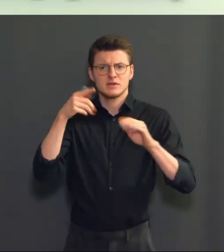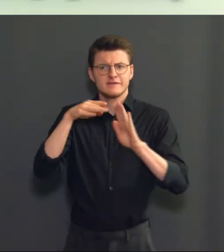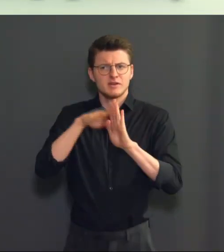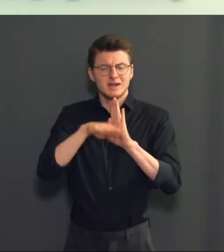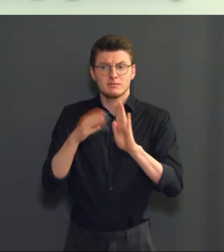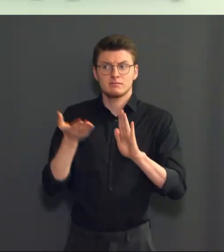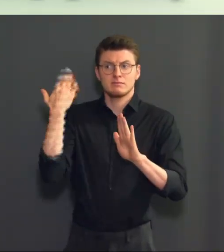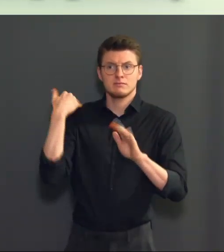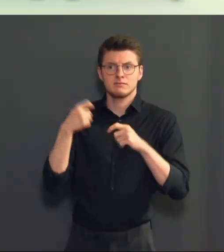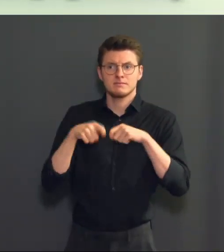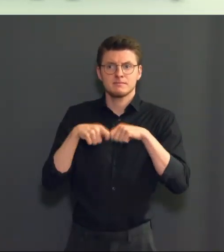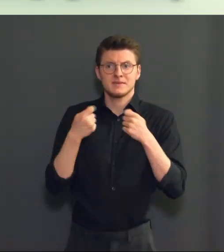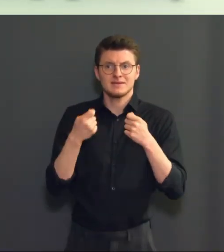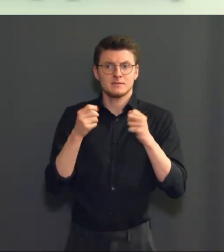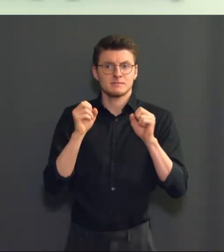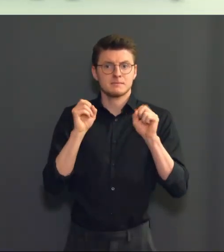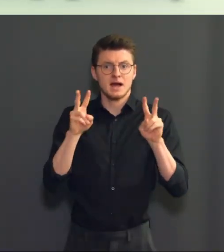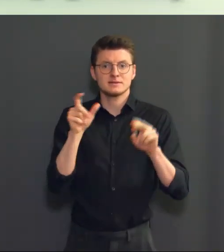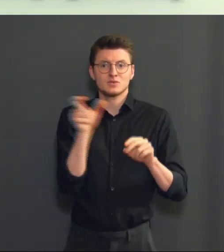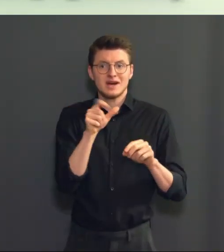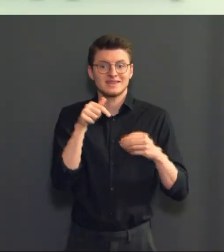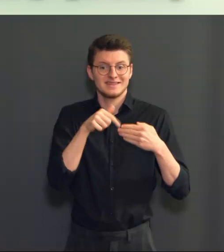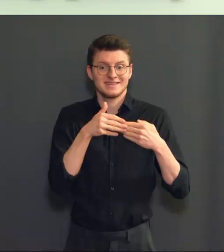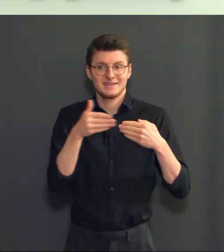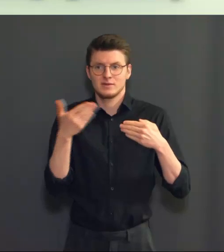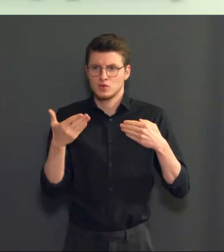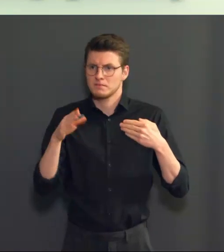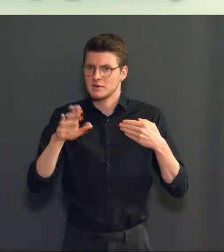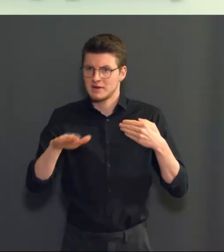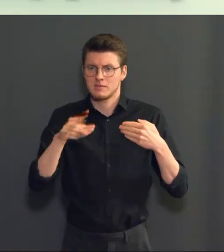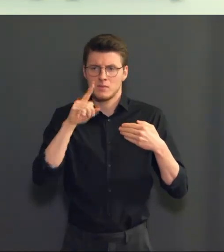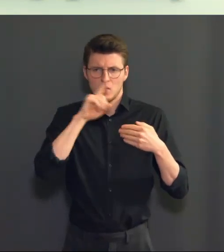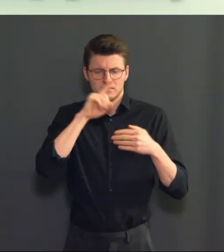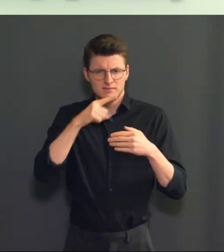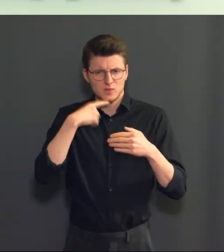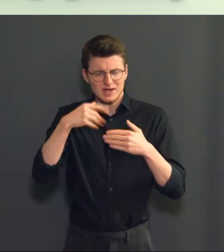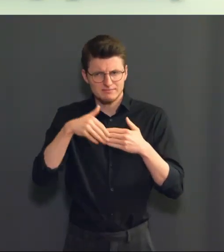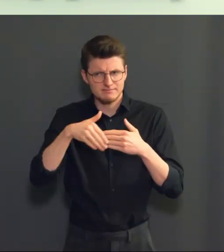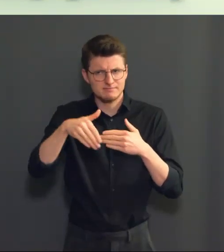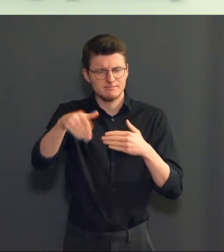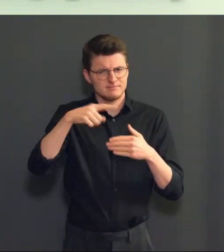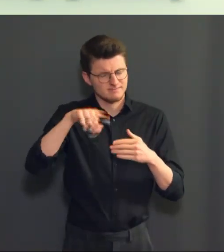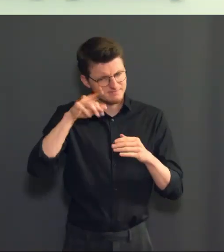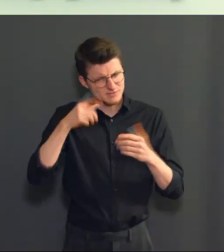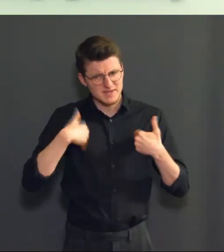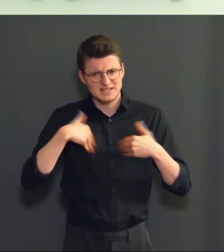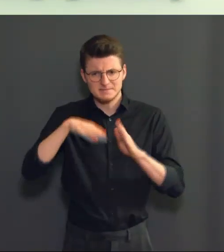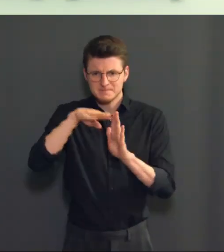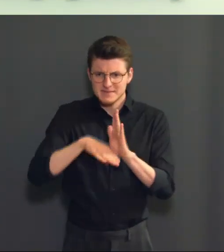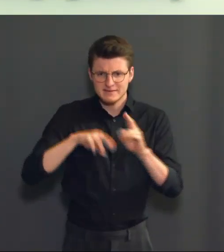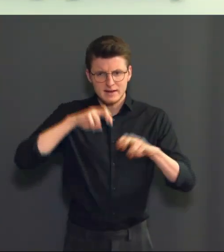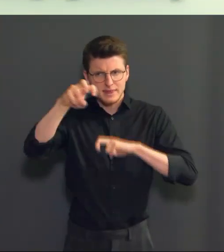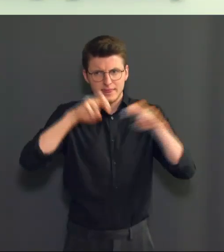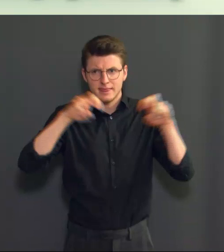paasweekend. Hopelijk kunnen we dit ook de komende weken blijven aanhouden. We hebben in het verleden